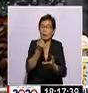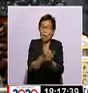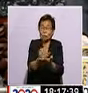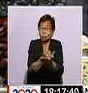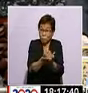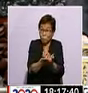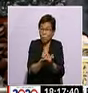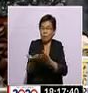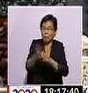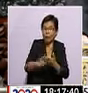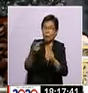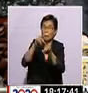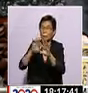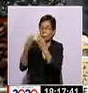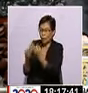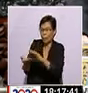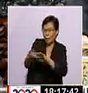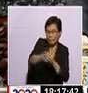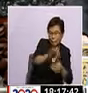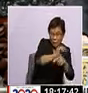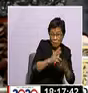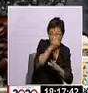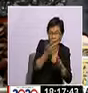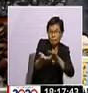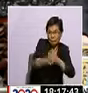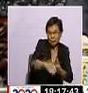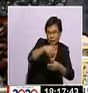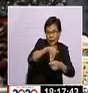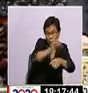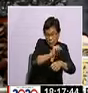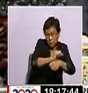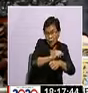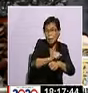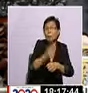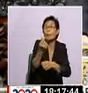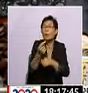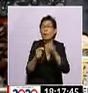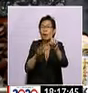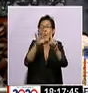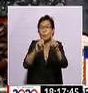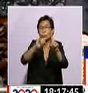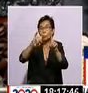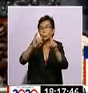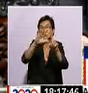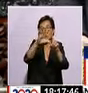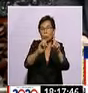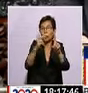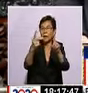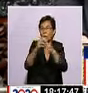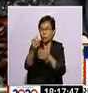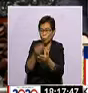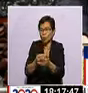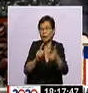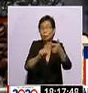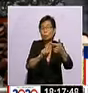yang akan diberikan kepada waris penjawat awam yang meninggal dunia dalam perkhidmatan bernilai sehingga RM150,000.